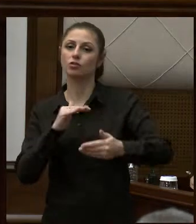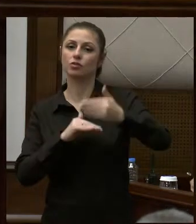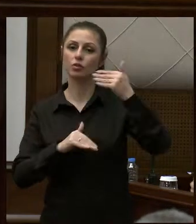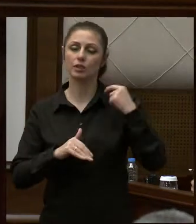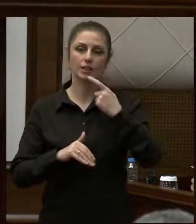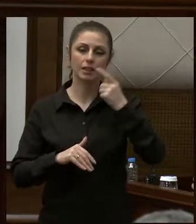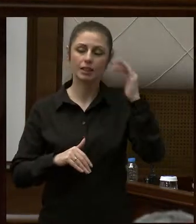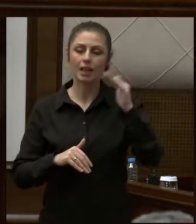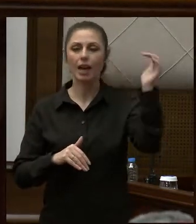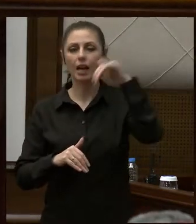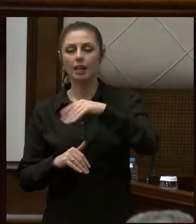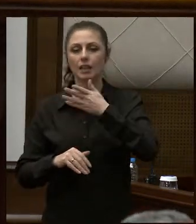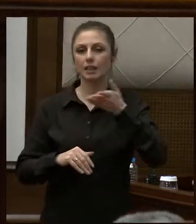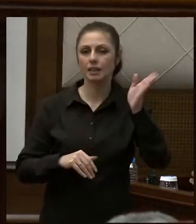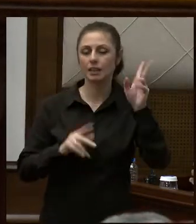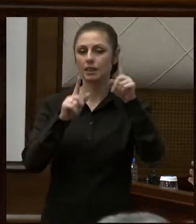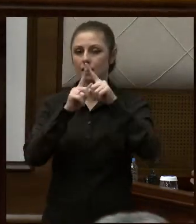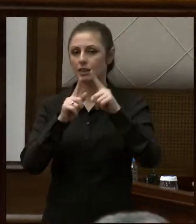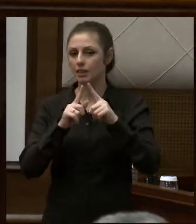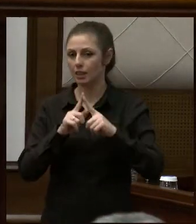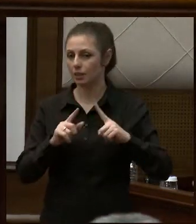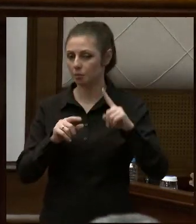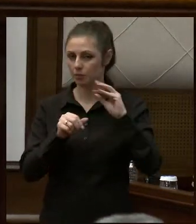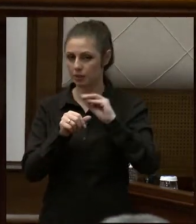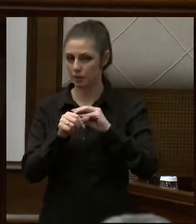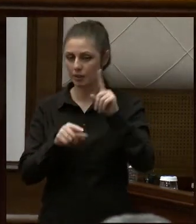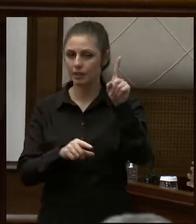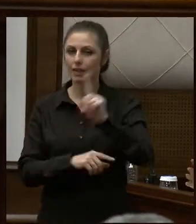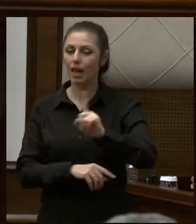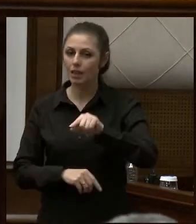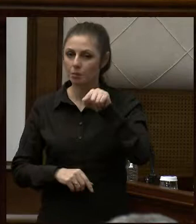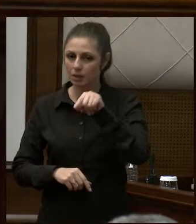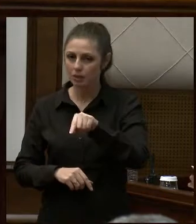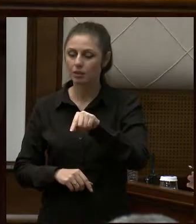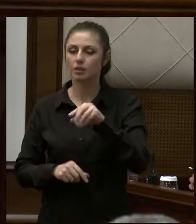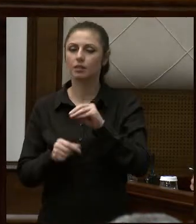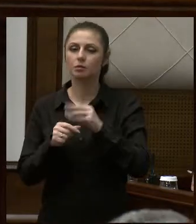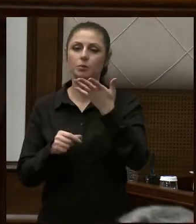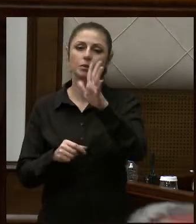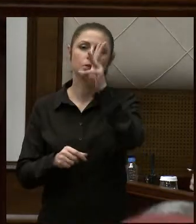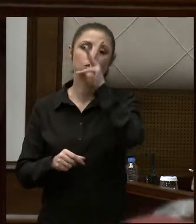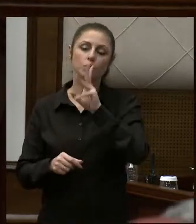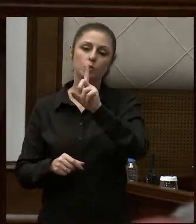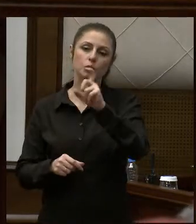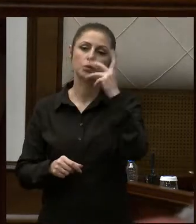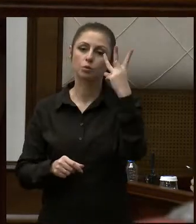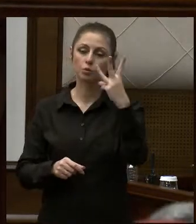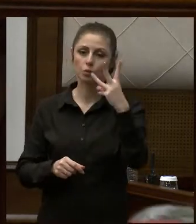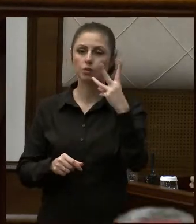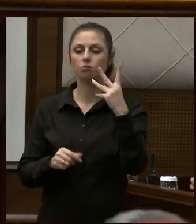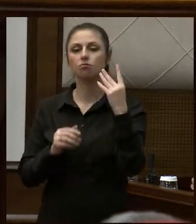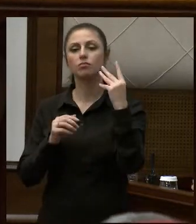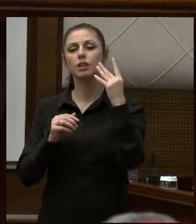yıl gelir ve giderleri ile hesap iş ve işlemlerini denetlemek üzere 5393 sayılı